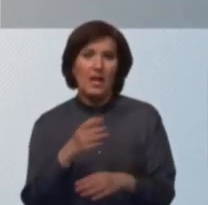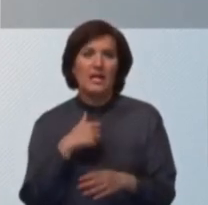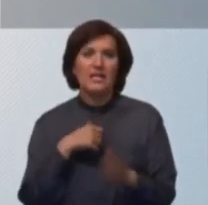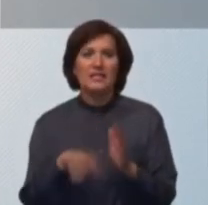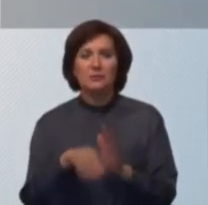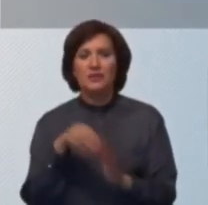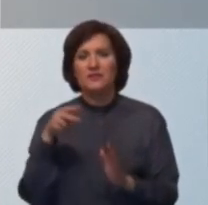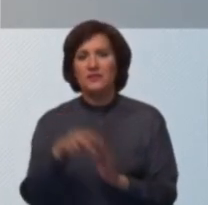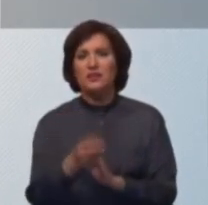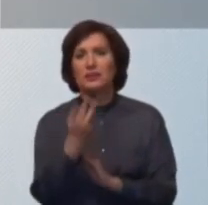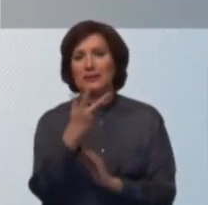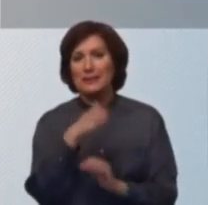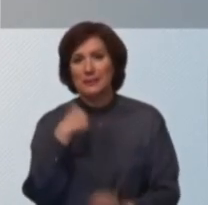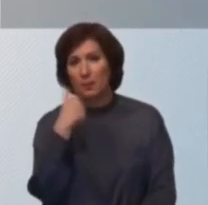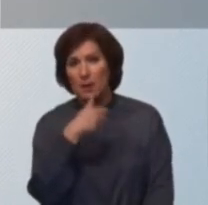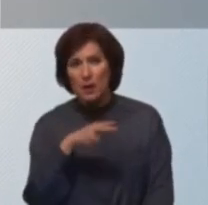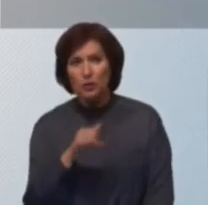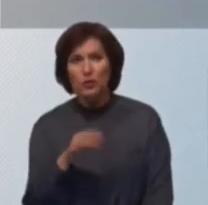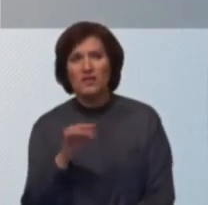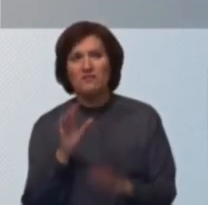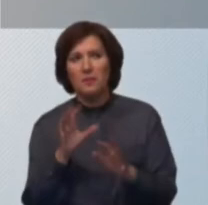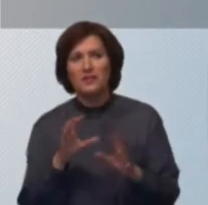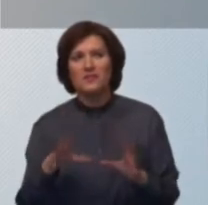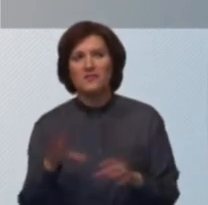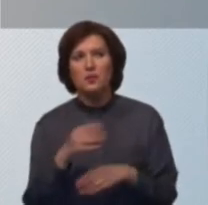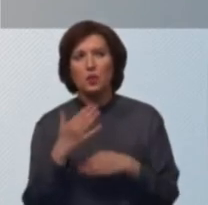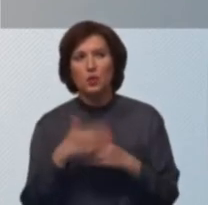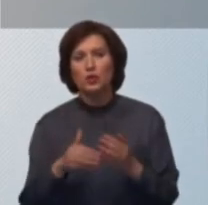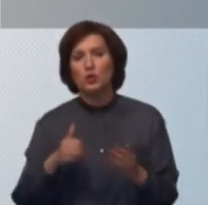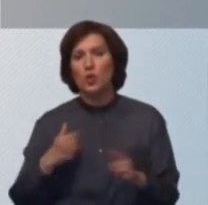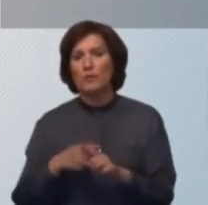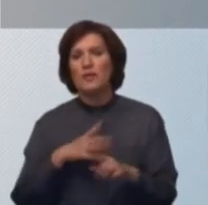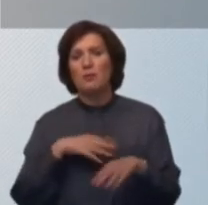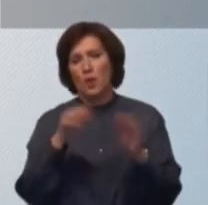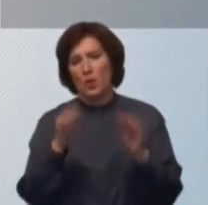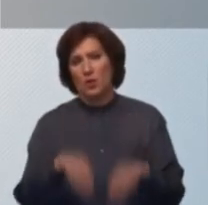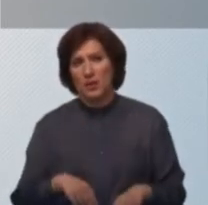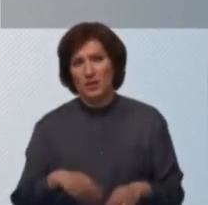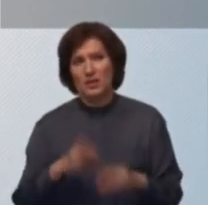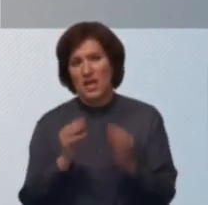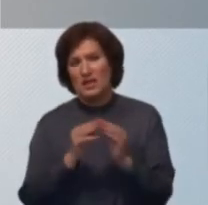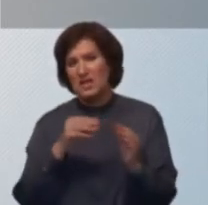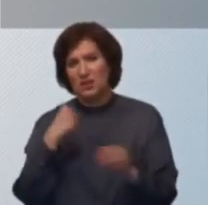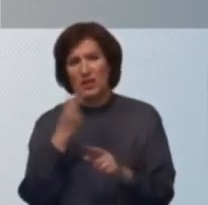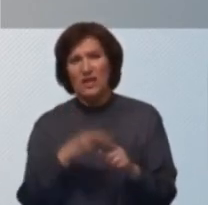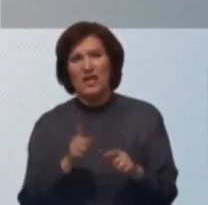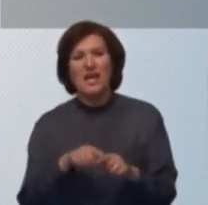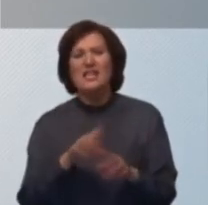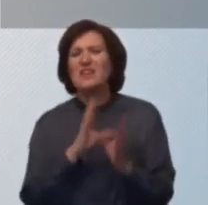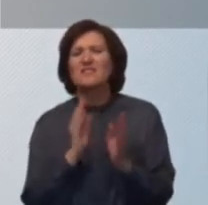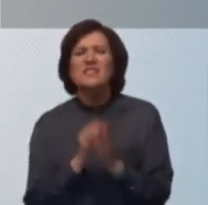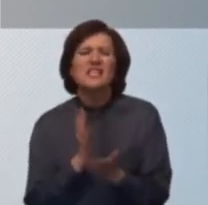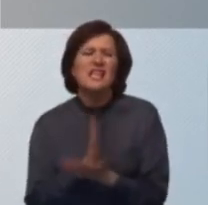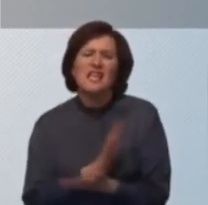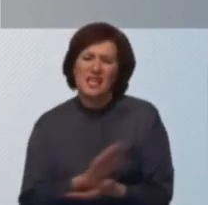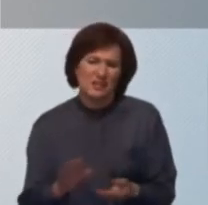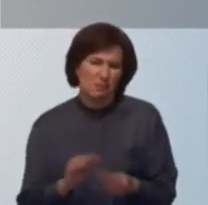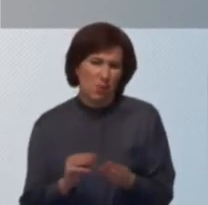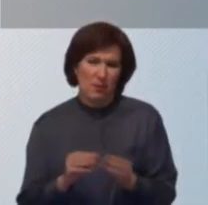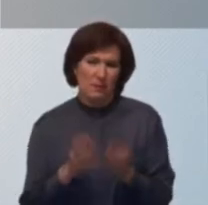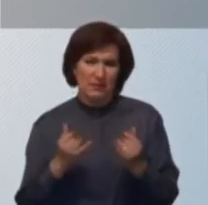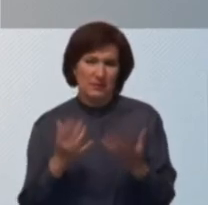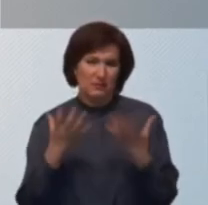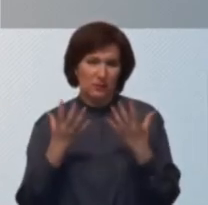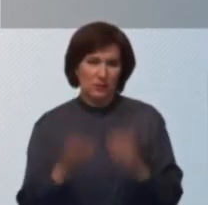збирався в 2013 році, і, в принципі, все вже і до мене було укладено на 10 років. І це взагалі не є проблема на